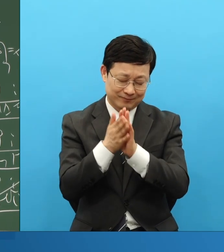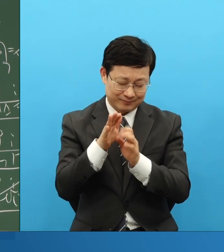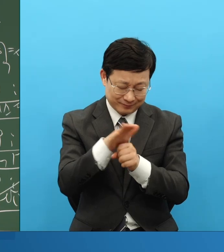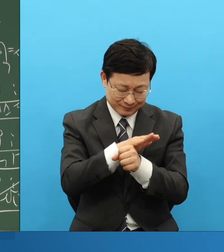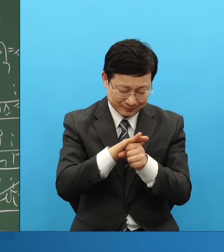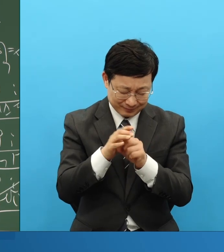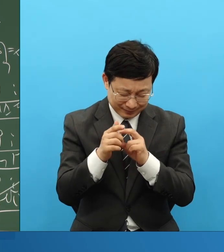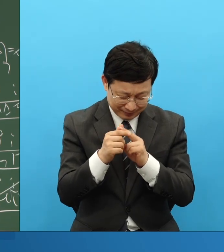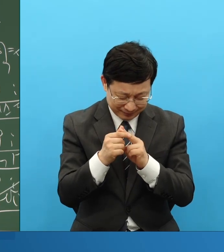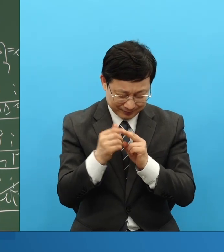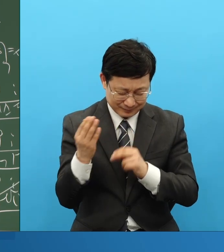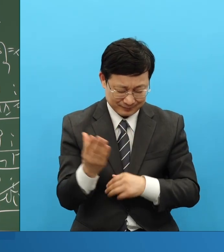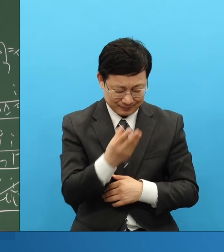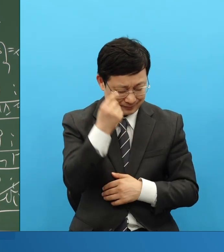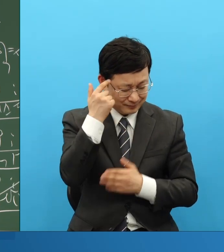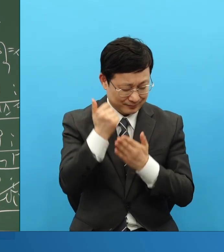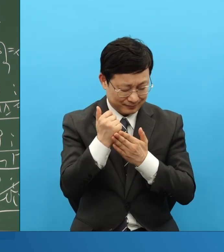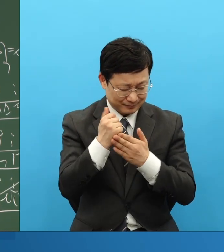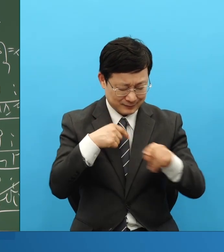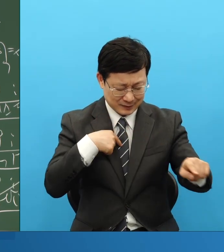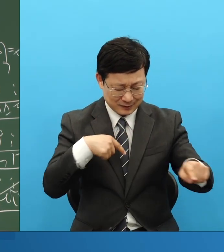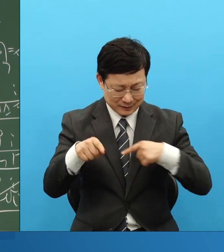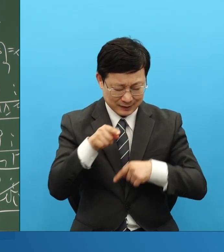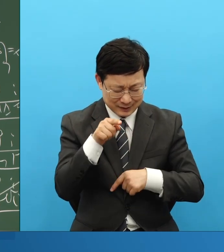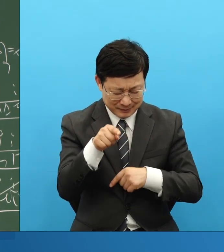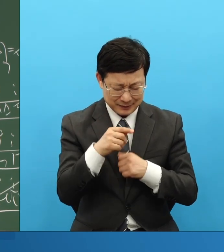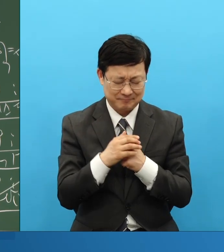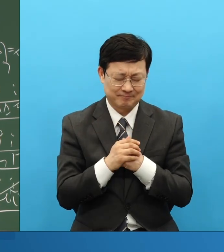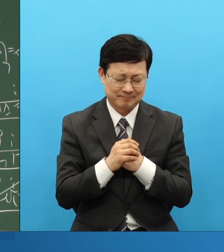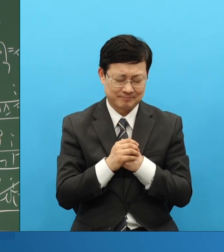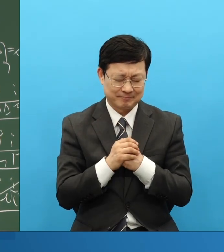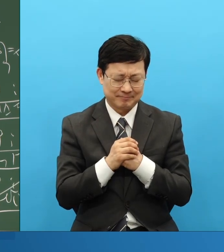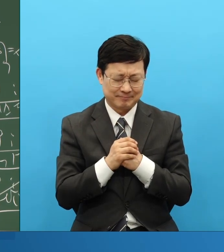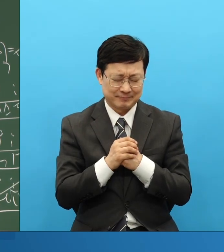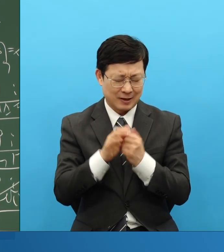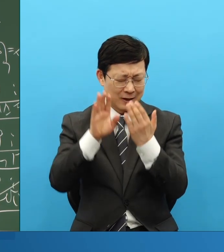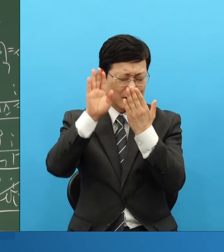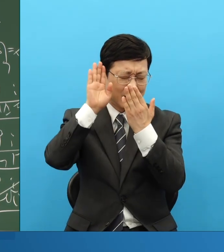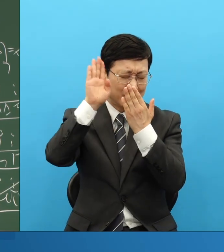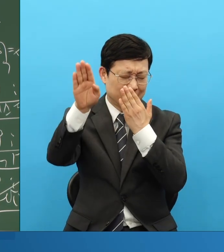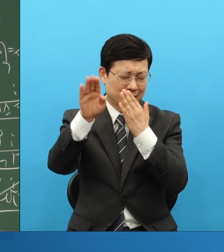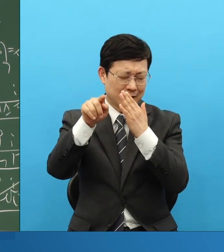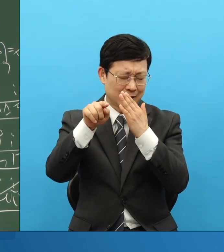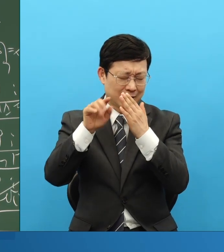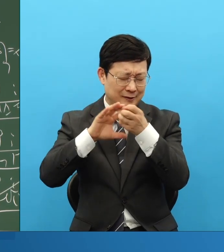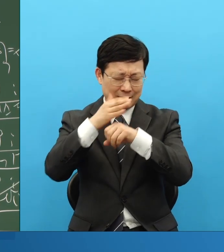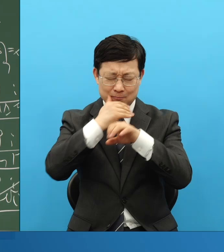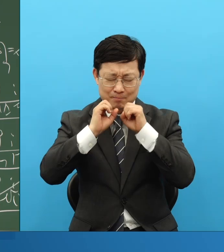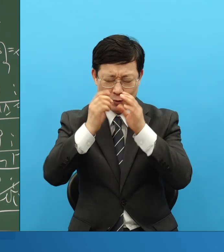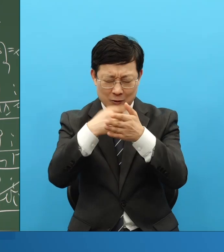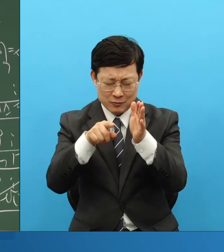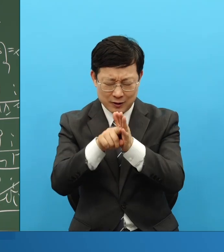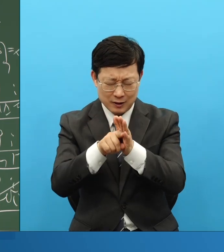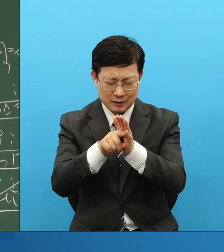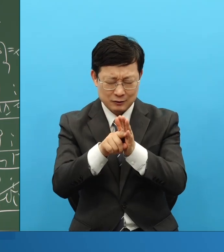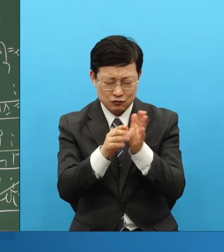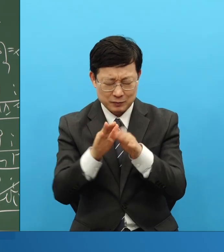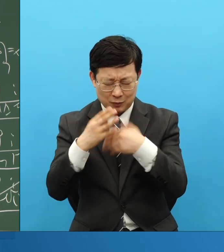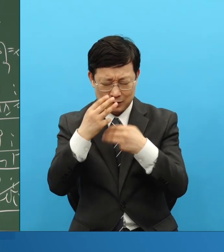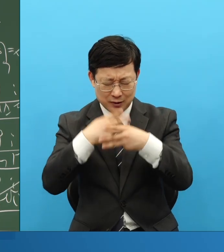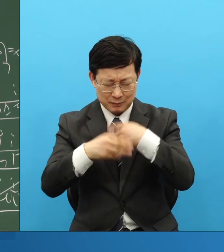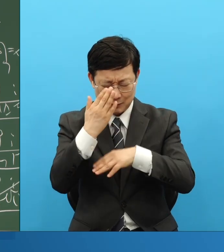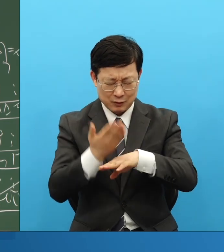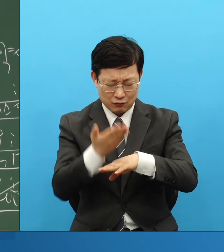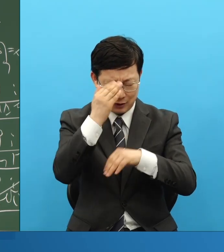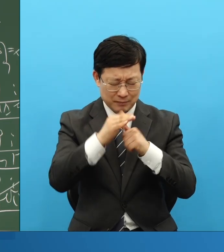사랑하심과 infinite love of God, our Father, 성령님의 역사하심이 and the working of the Holy Spirit 미래 살릴 모든 렘넌트들 위해 upon all the remnants who will save the